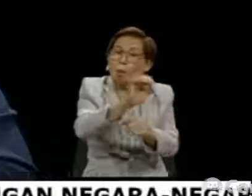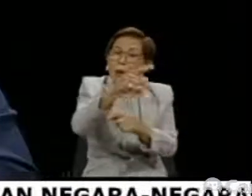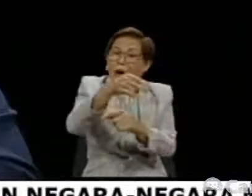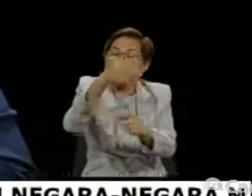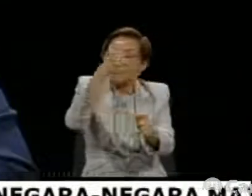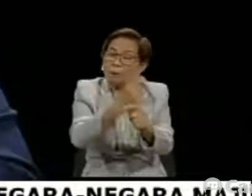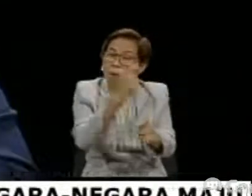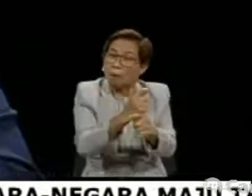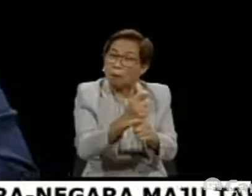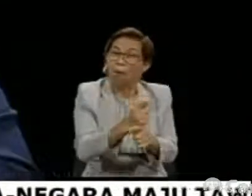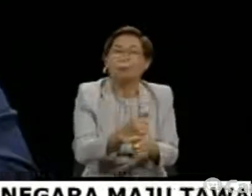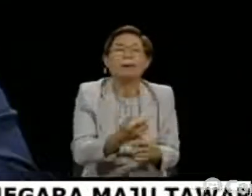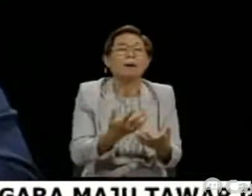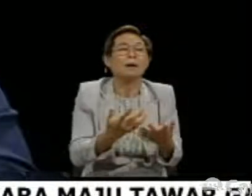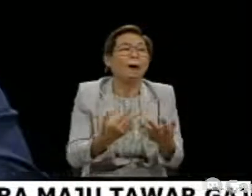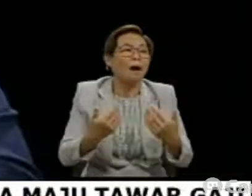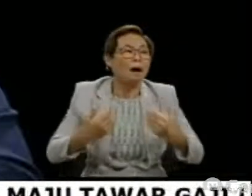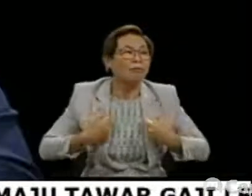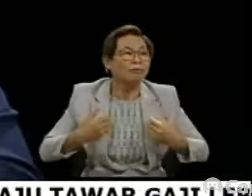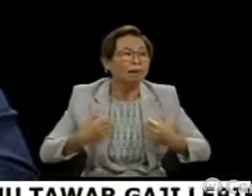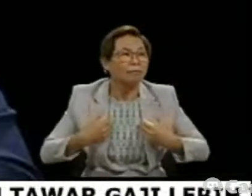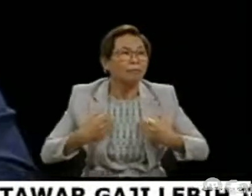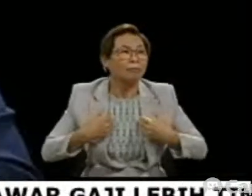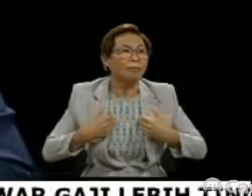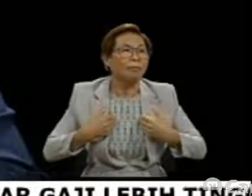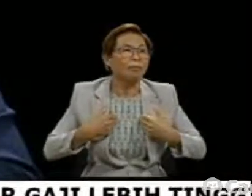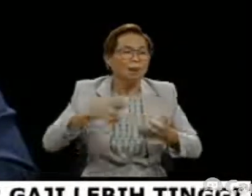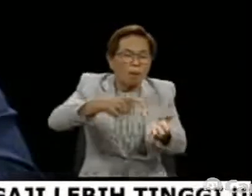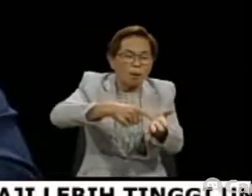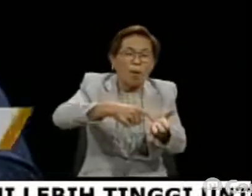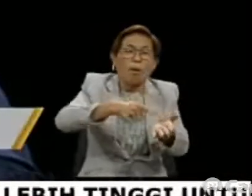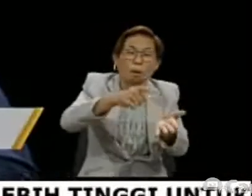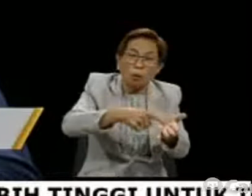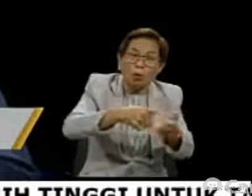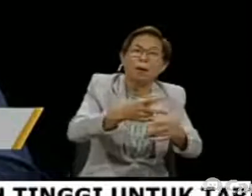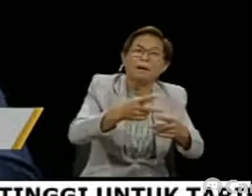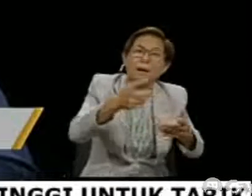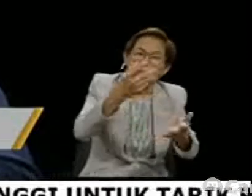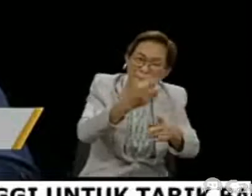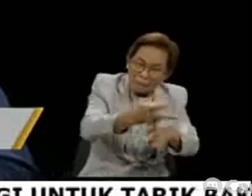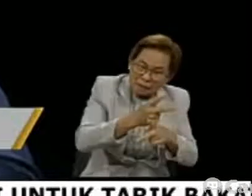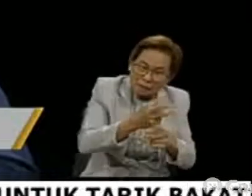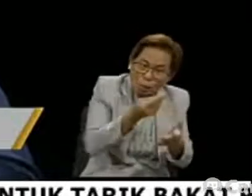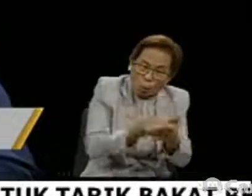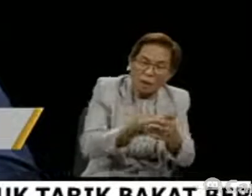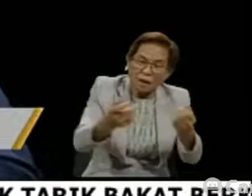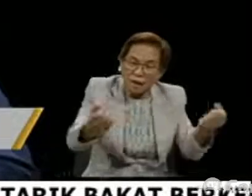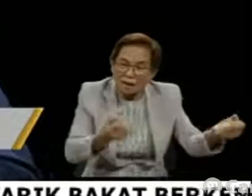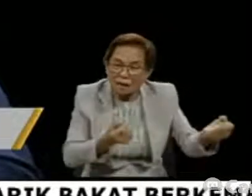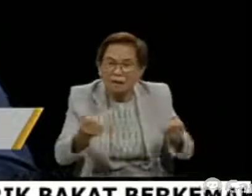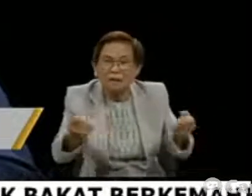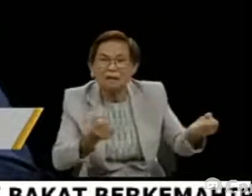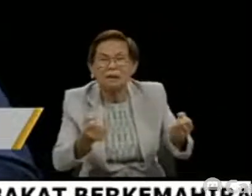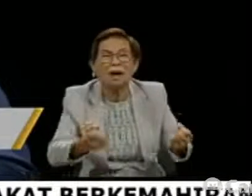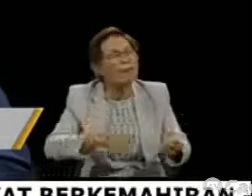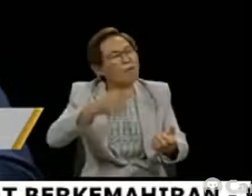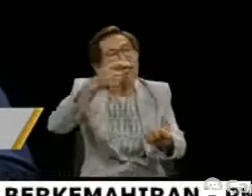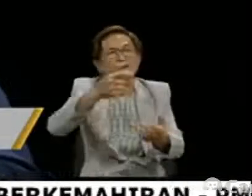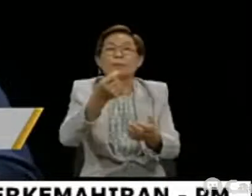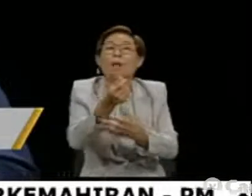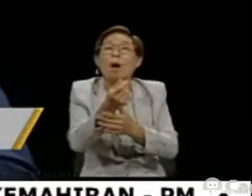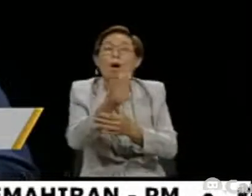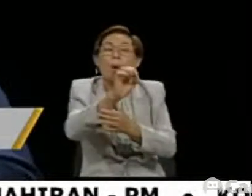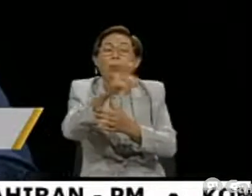diri ke kebanyakannya dapat the kerudung tampil itu ada juga punya pribadi itu video pencuri itu vixella yang dia tidak akan